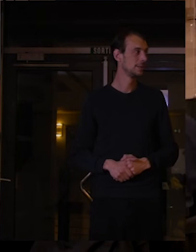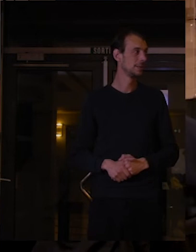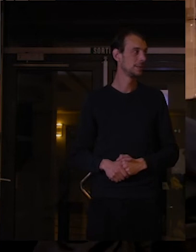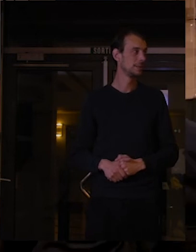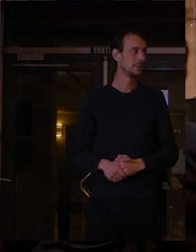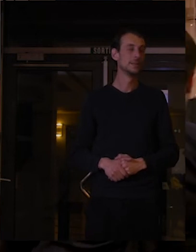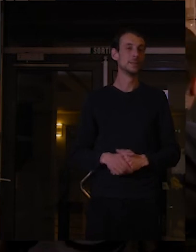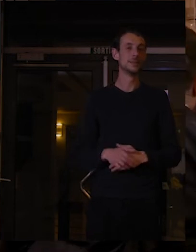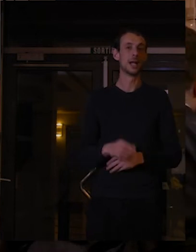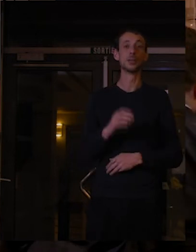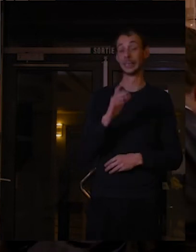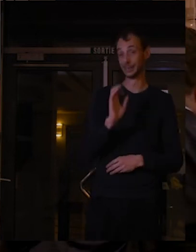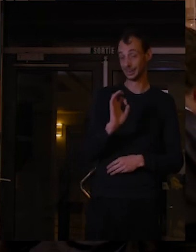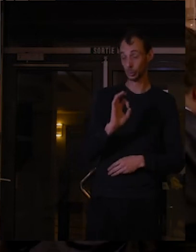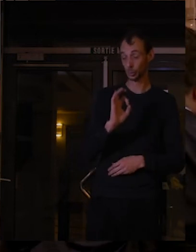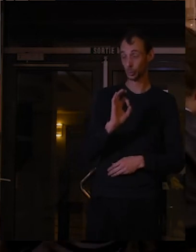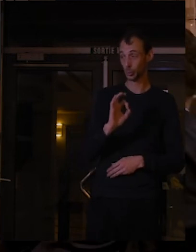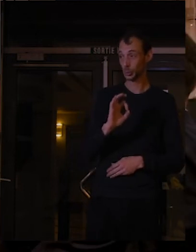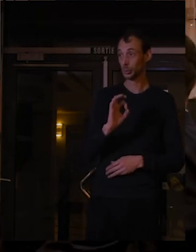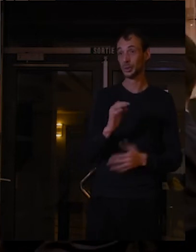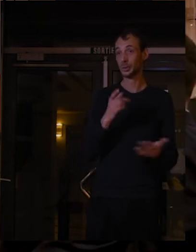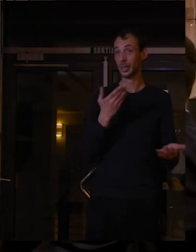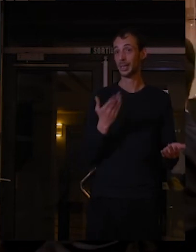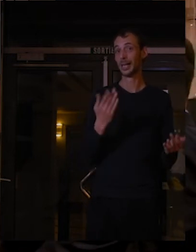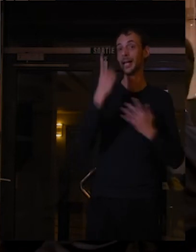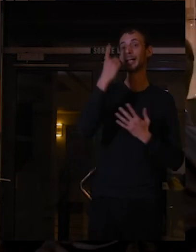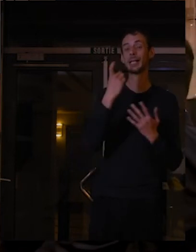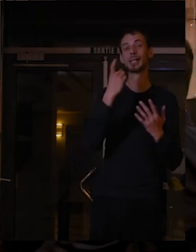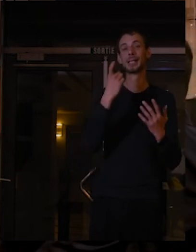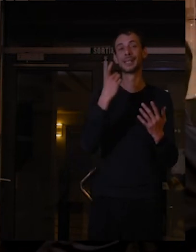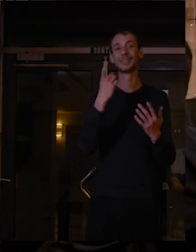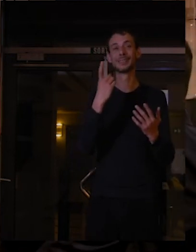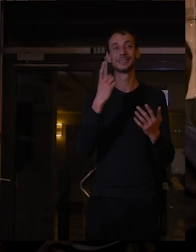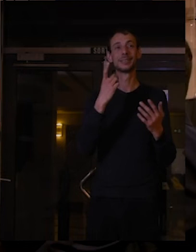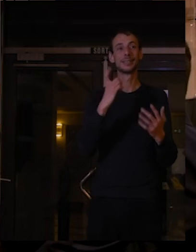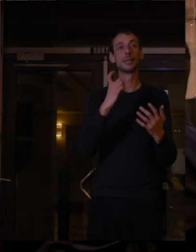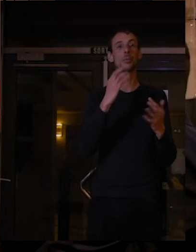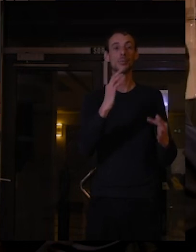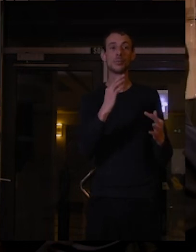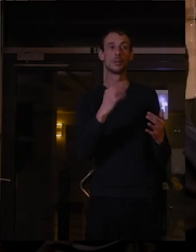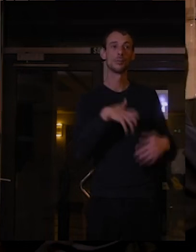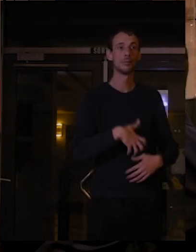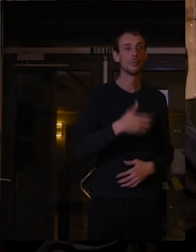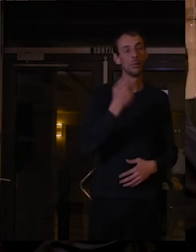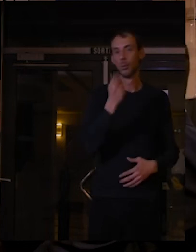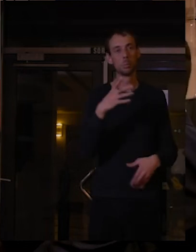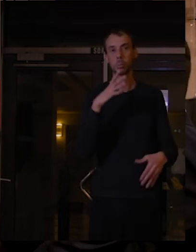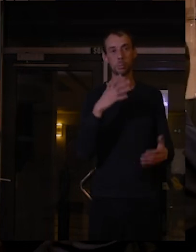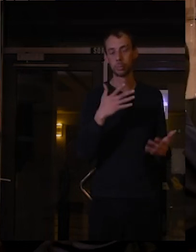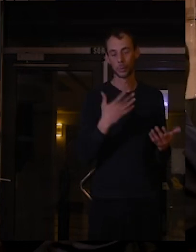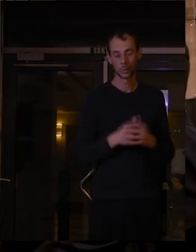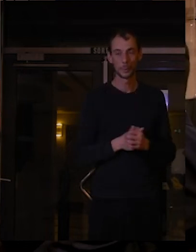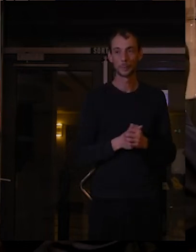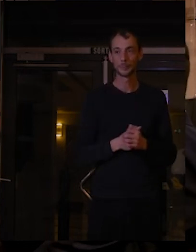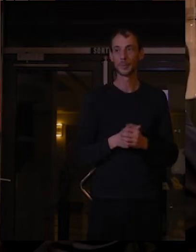Alors, effectivement, c'est une question qui est très très peu prise en compte dans la carrière des sportives. En ce sens, la Fédération française de